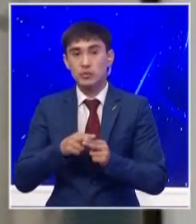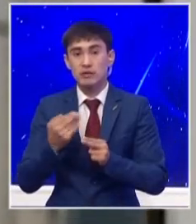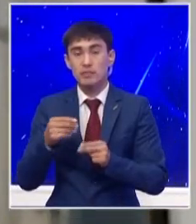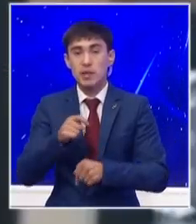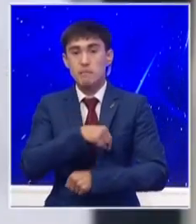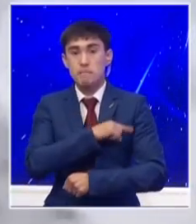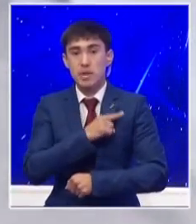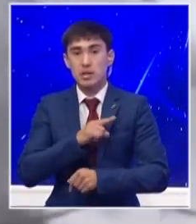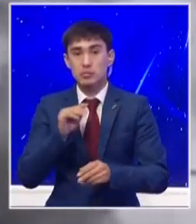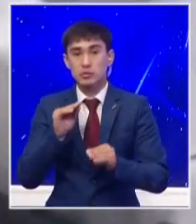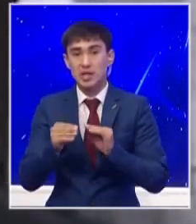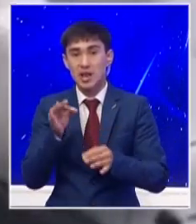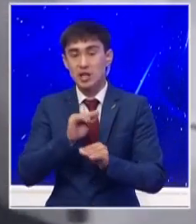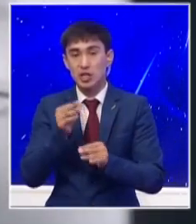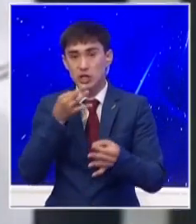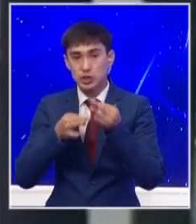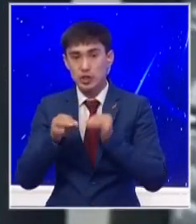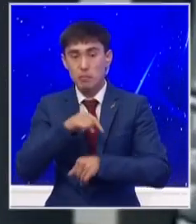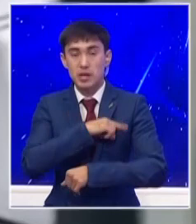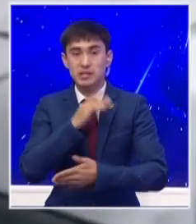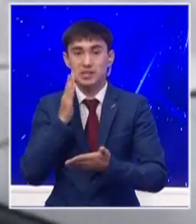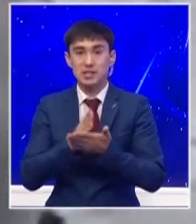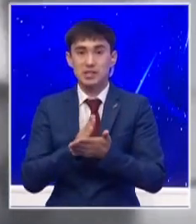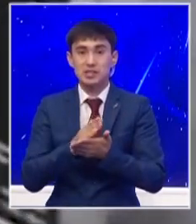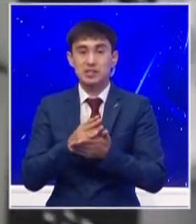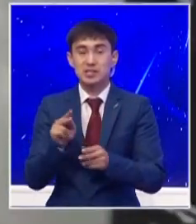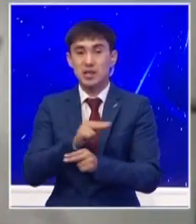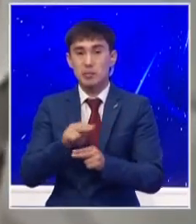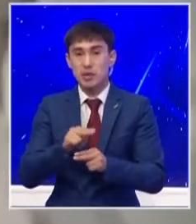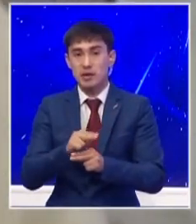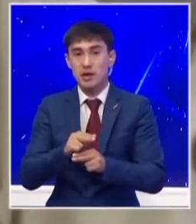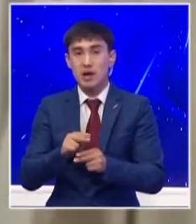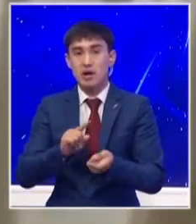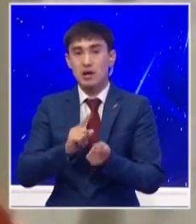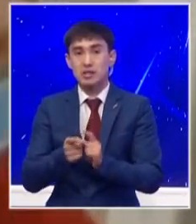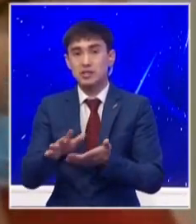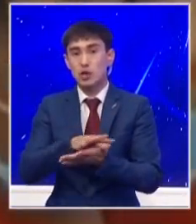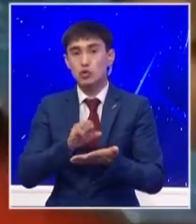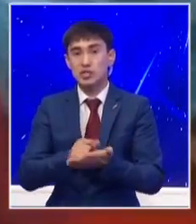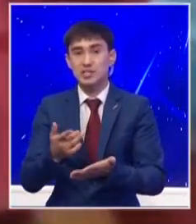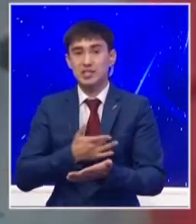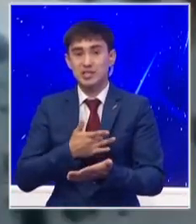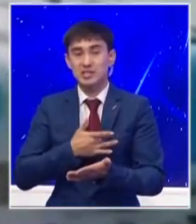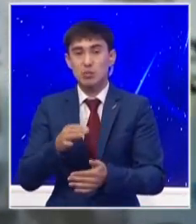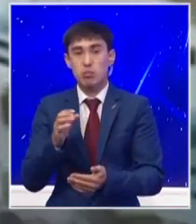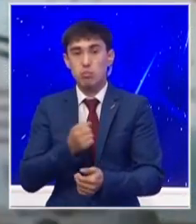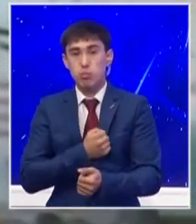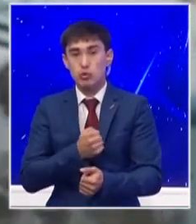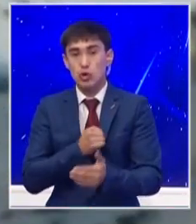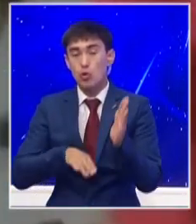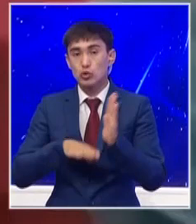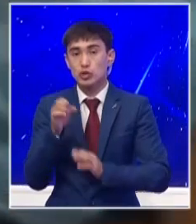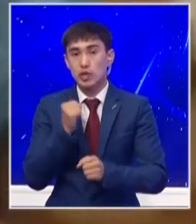того, помимо медикаментозного лечения в больнице предусмотрена терапия для коррекции нарушений сердечного пульса и